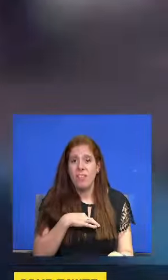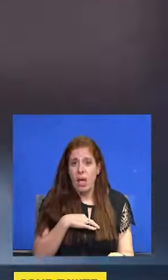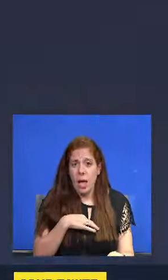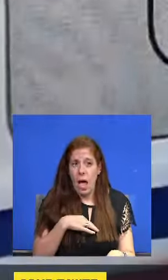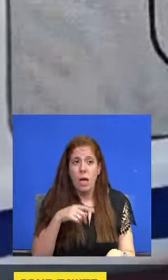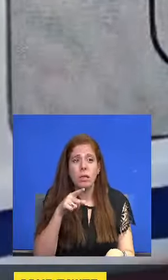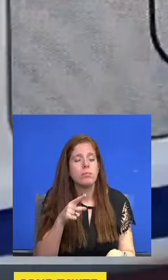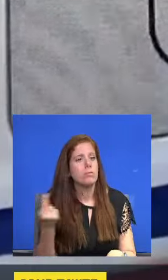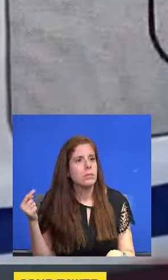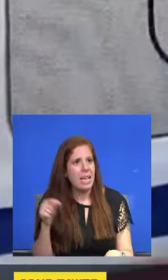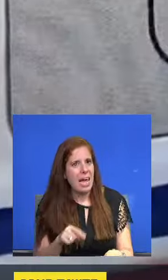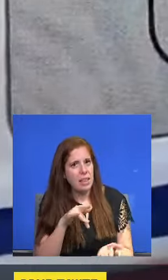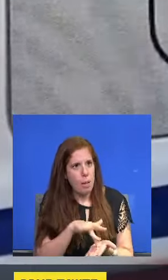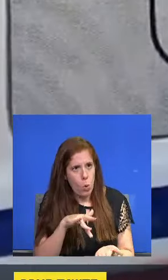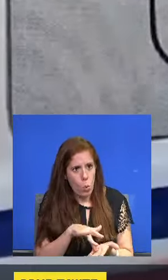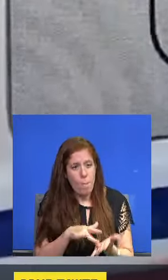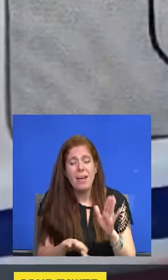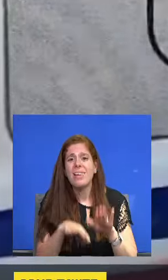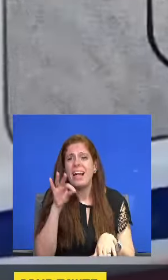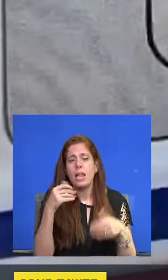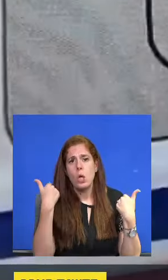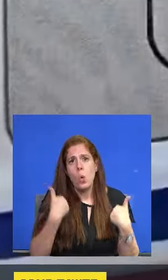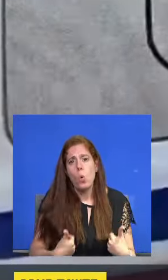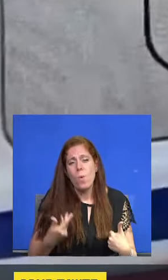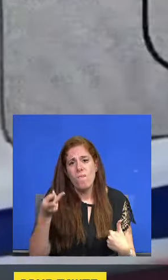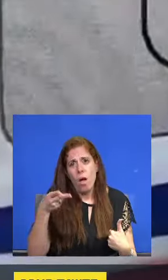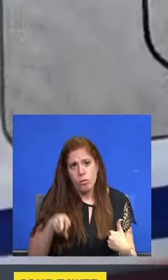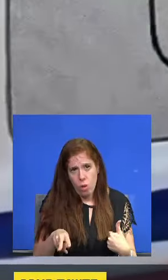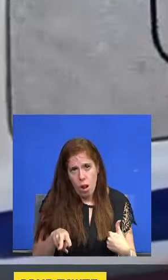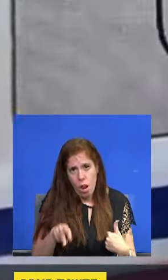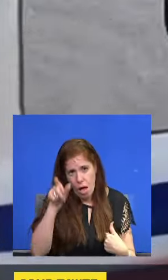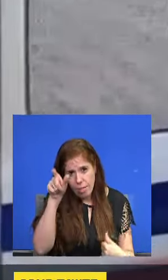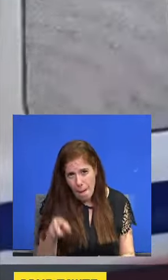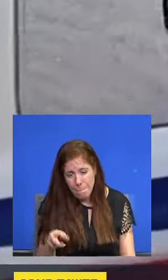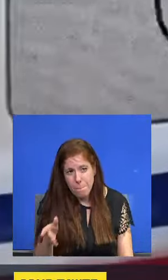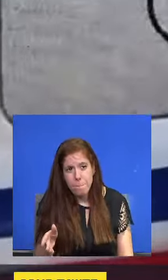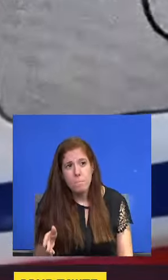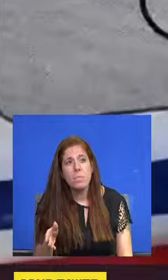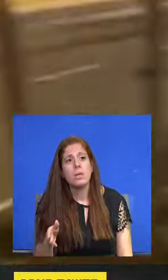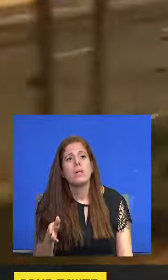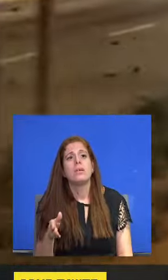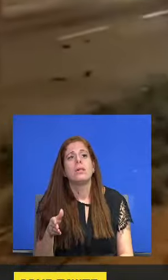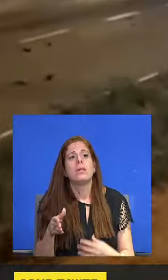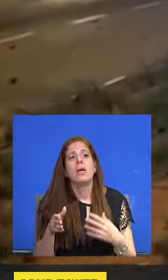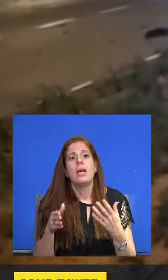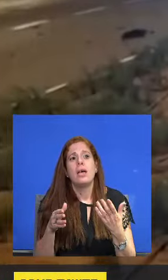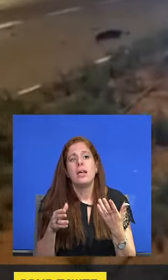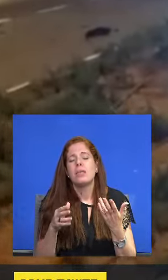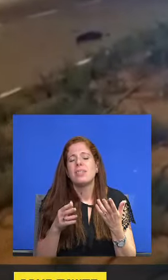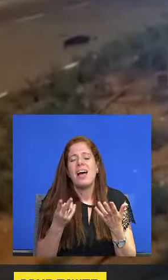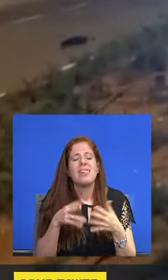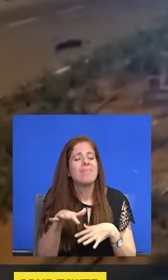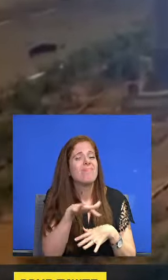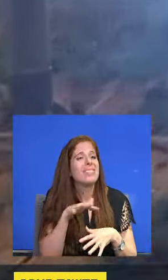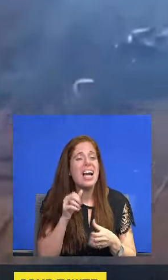הגעתי למקום, גיליתי גופת אדם עם איבוד צלם אנוש. זה היה זירה